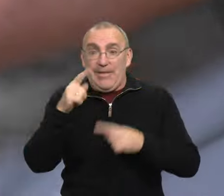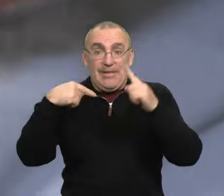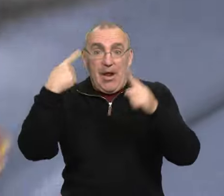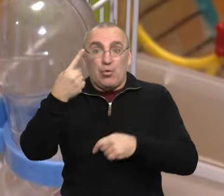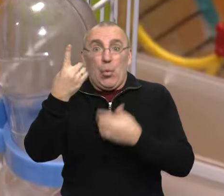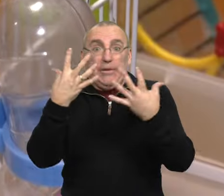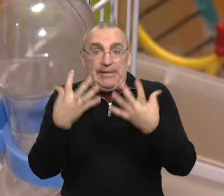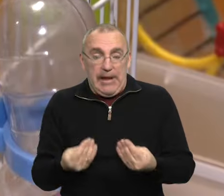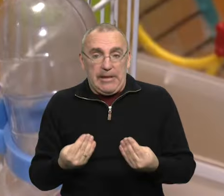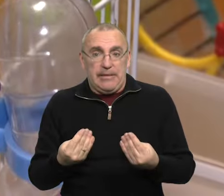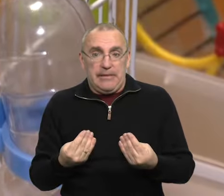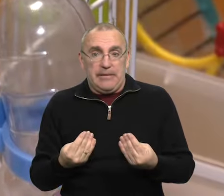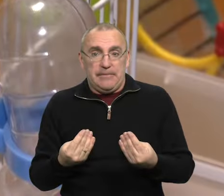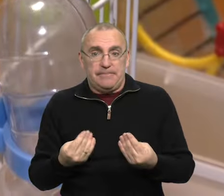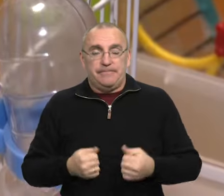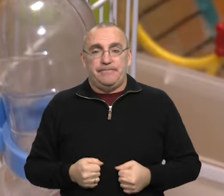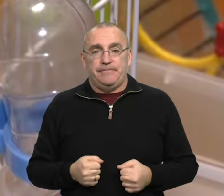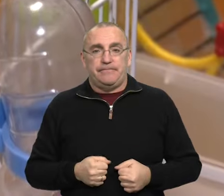наступний